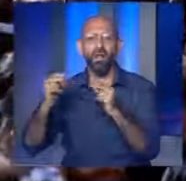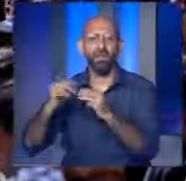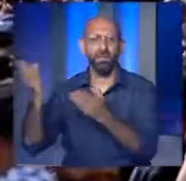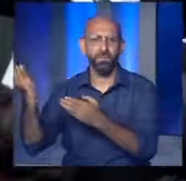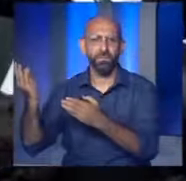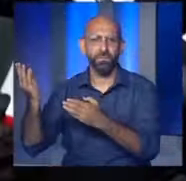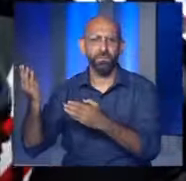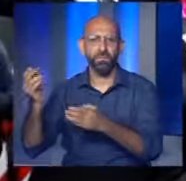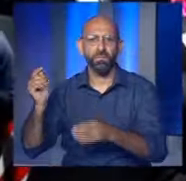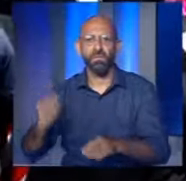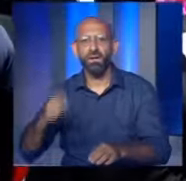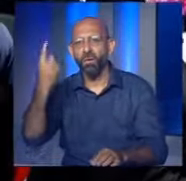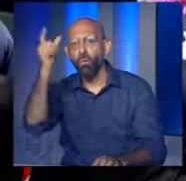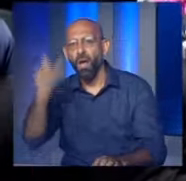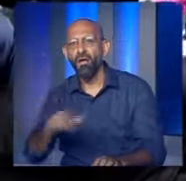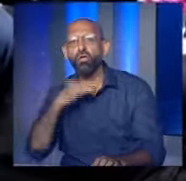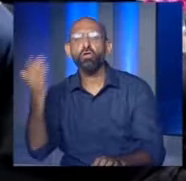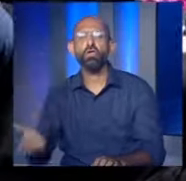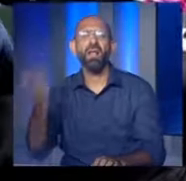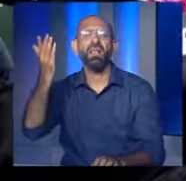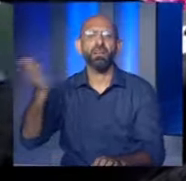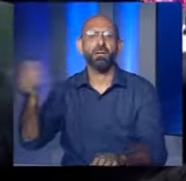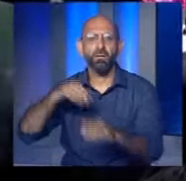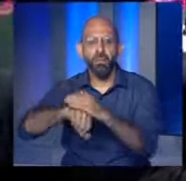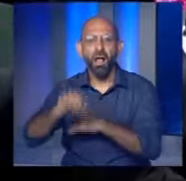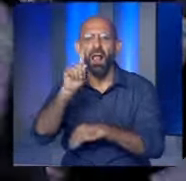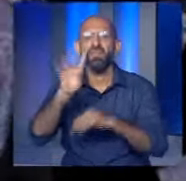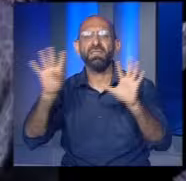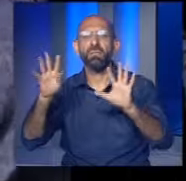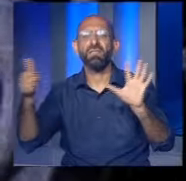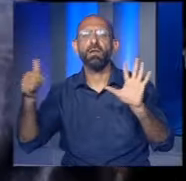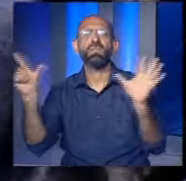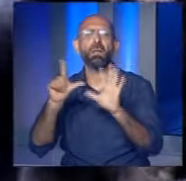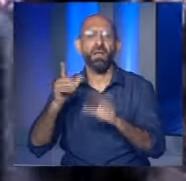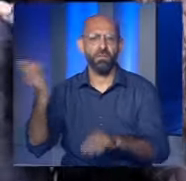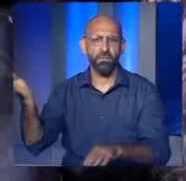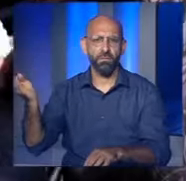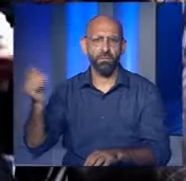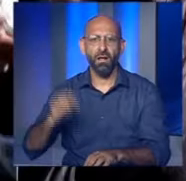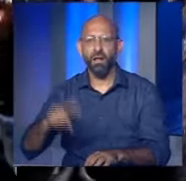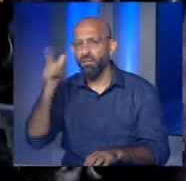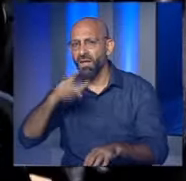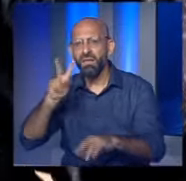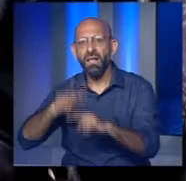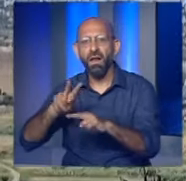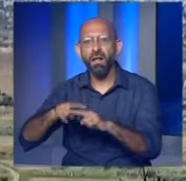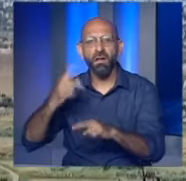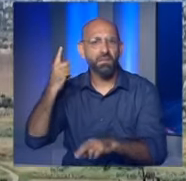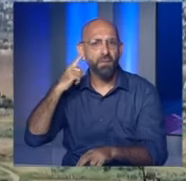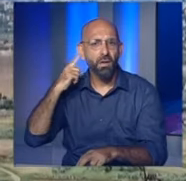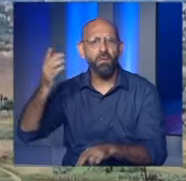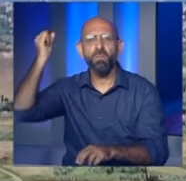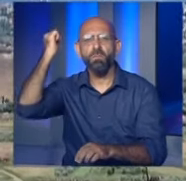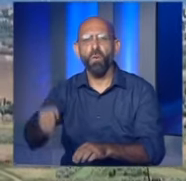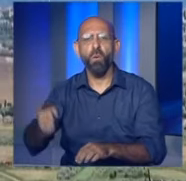الصواني الجنوبيه كما زفت الشهيد جلال علي ضاهر حمزي مواليد 1976 من بلده حوله وردا على